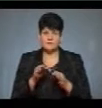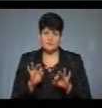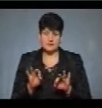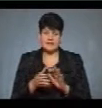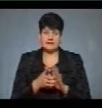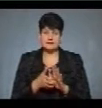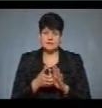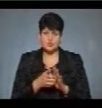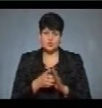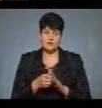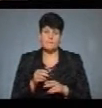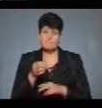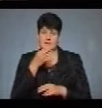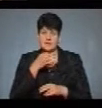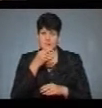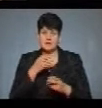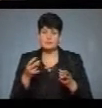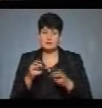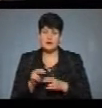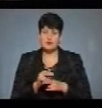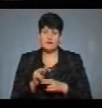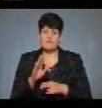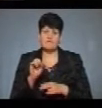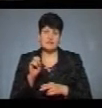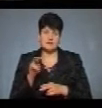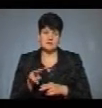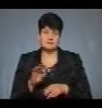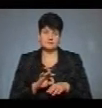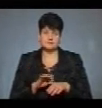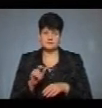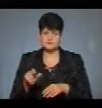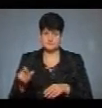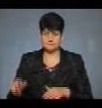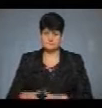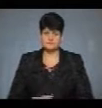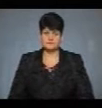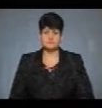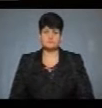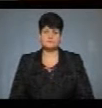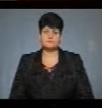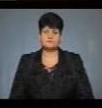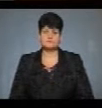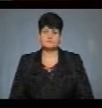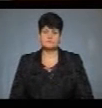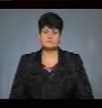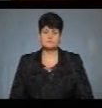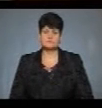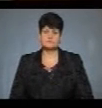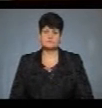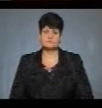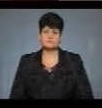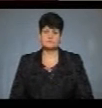дефіциту медикаментів, які потрібні для лікування ВІЛ-позитивних людей. Анжела Шова, Марта Журавель. Новини на Суспільному.